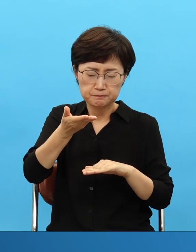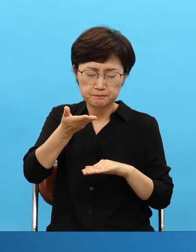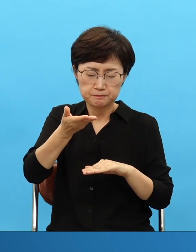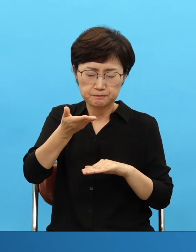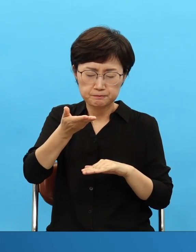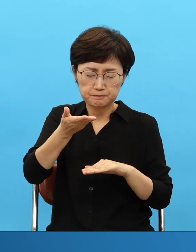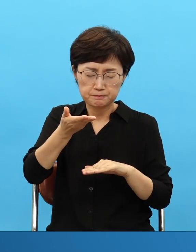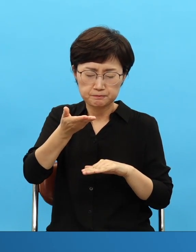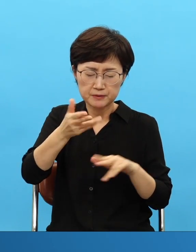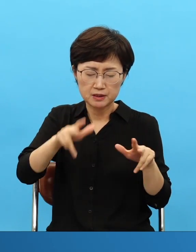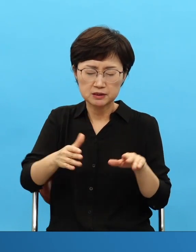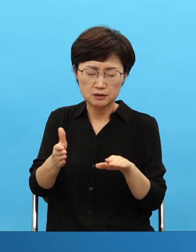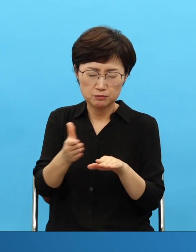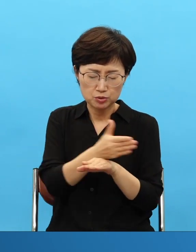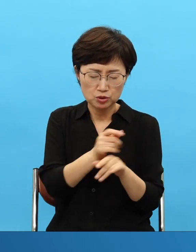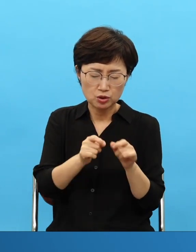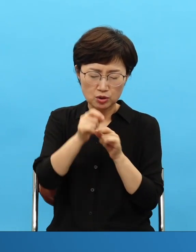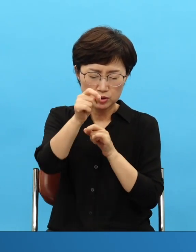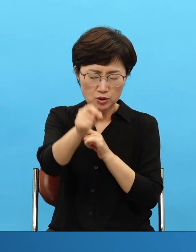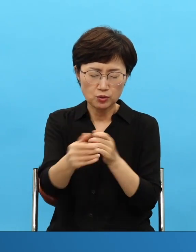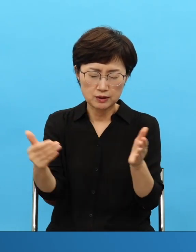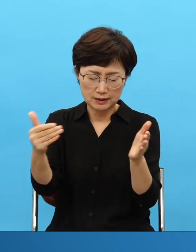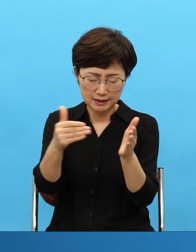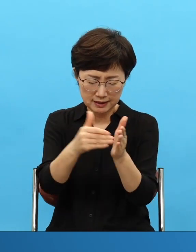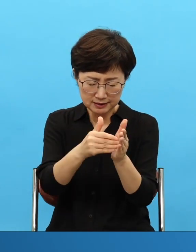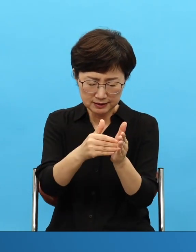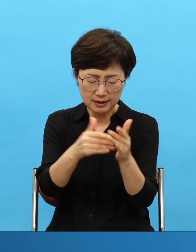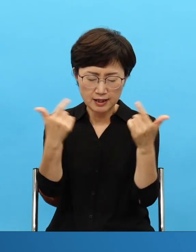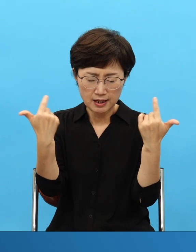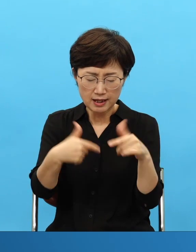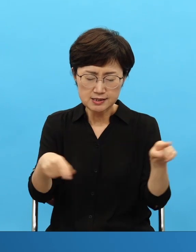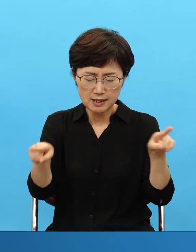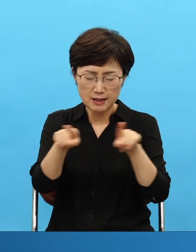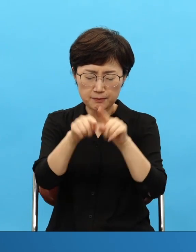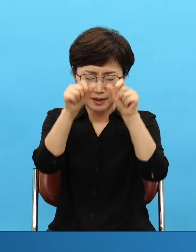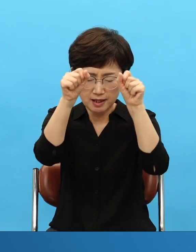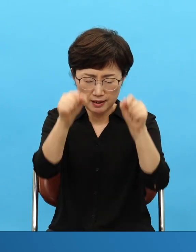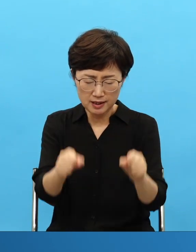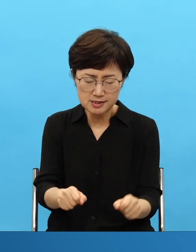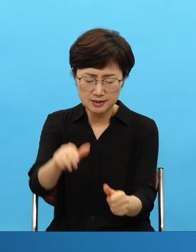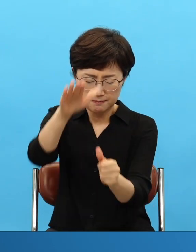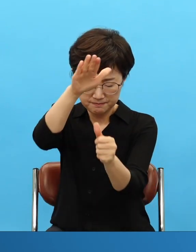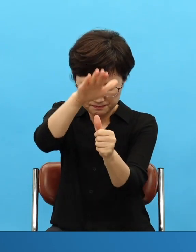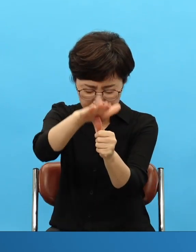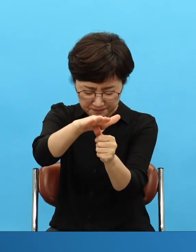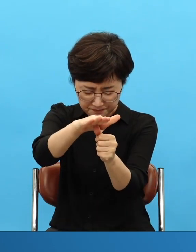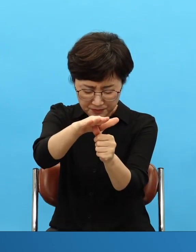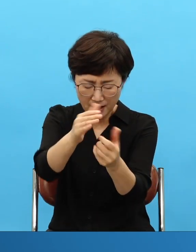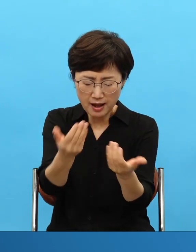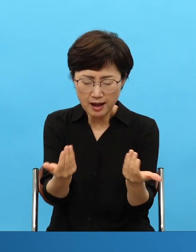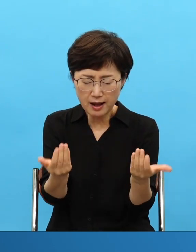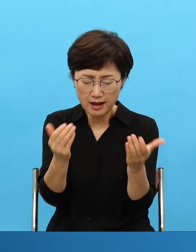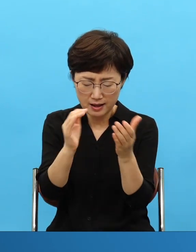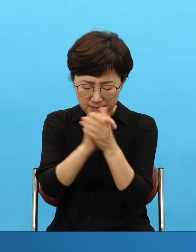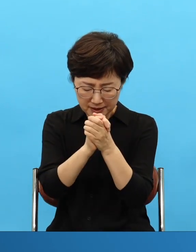you desire. 지금부터 영원까지 Be both now 항상 함께 계실지어다. and always 아멘. forevermore. Amen.